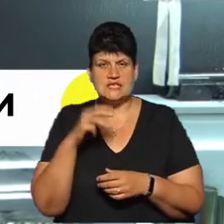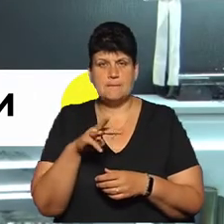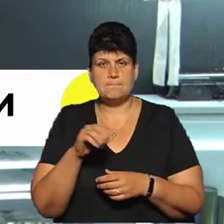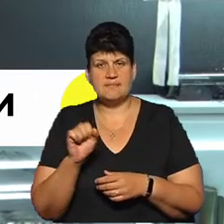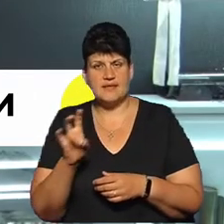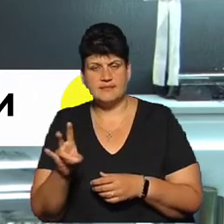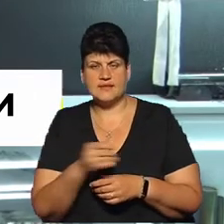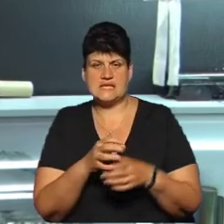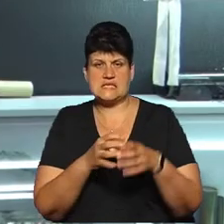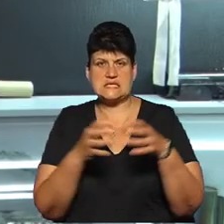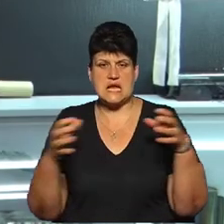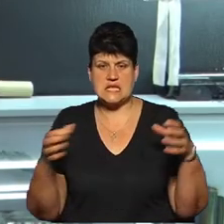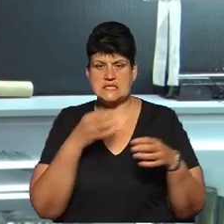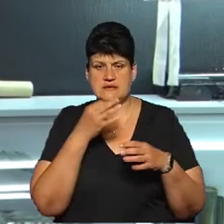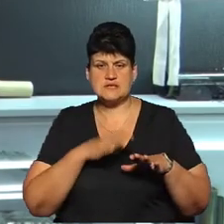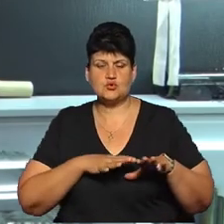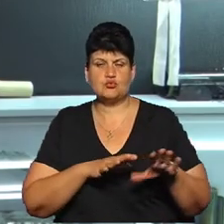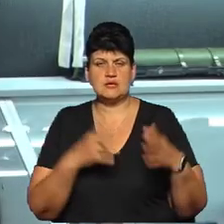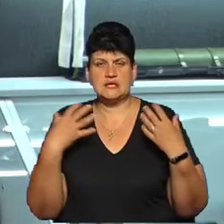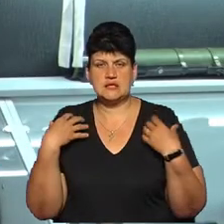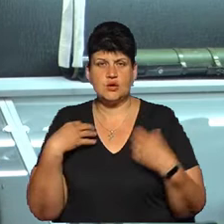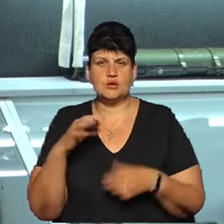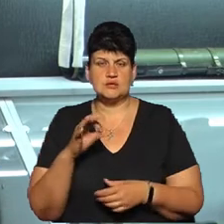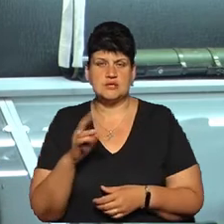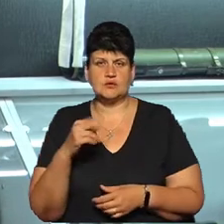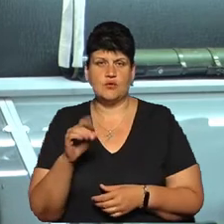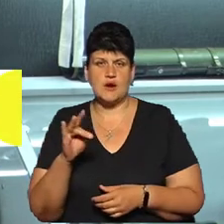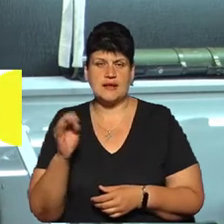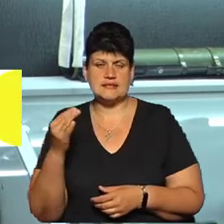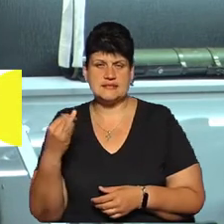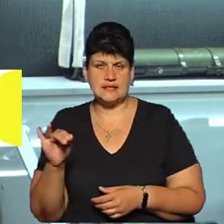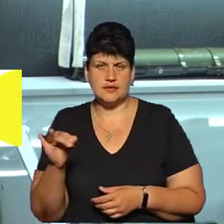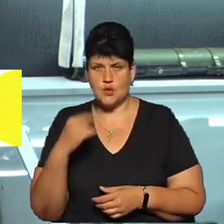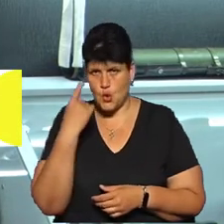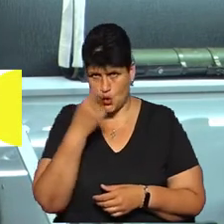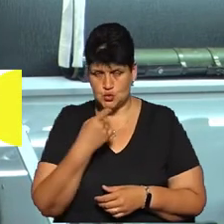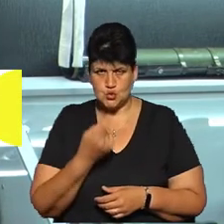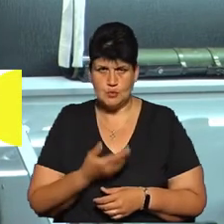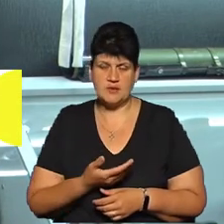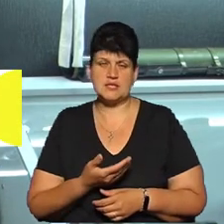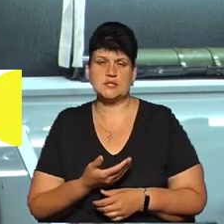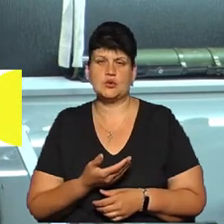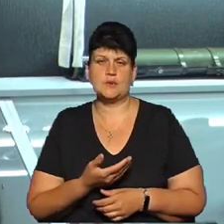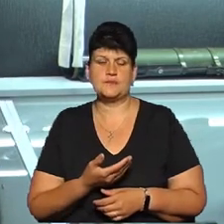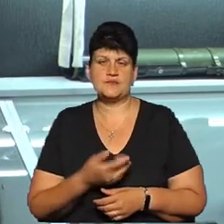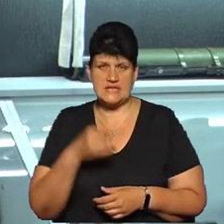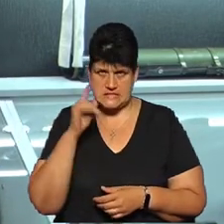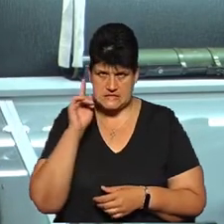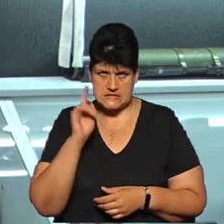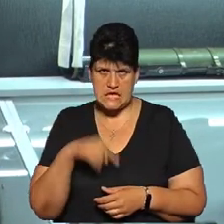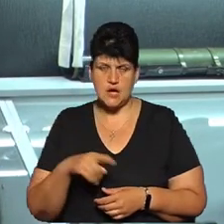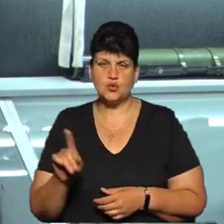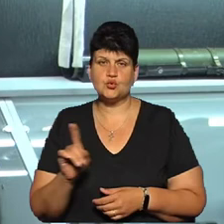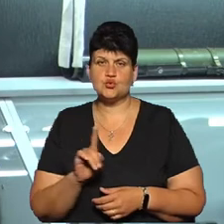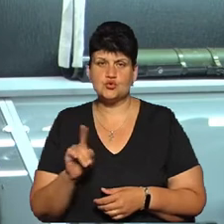начальника управління пожежно-рятувальної служби Олександр Дворецький. Особисто Знаю, що в Ірпені